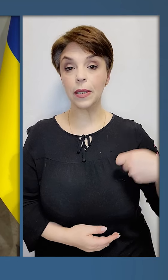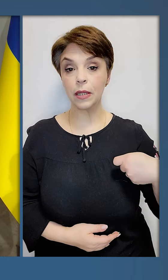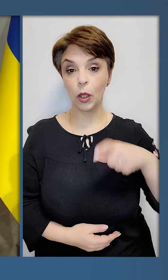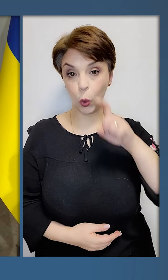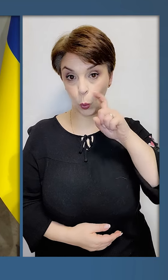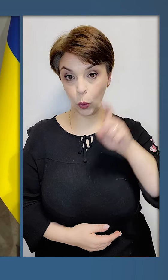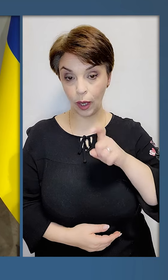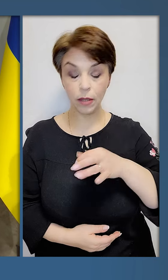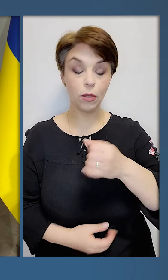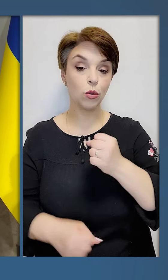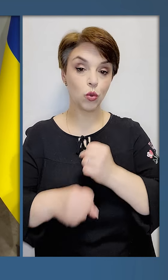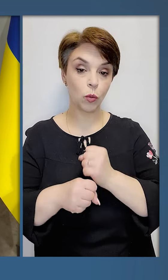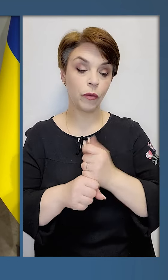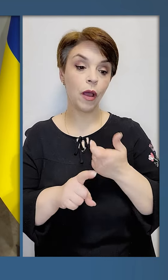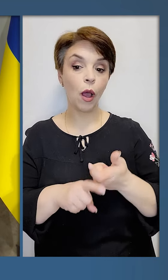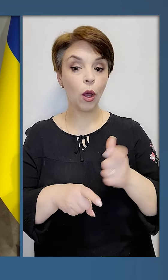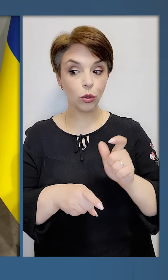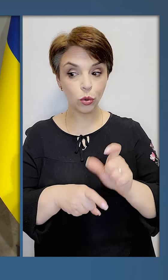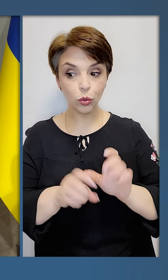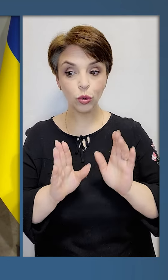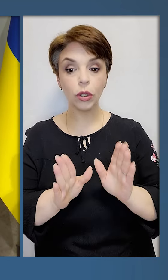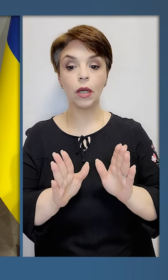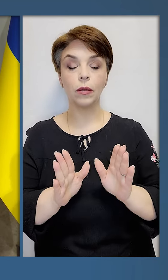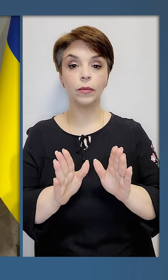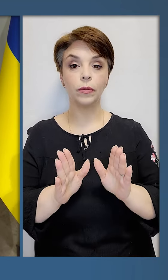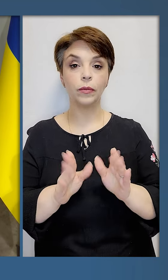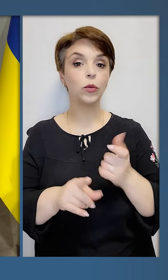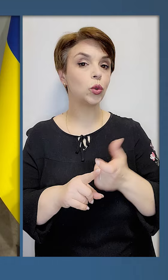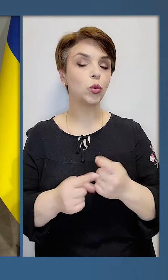президент України зробив